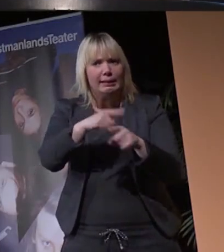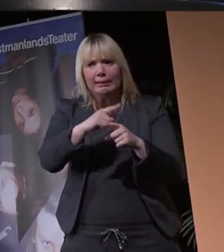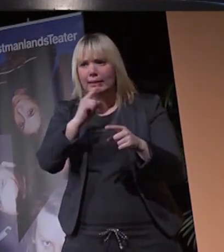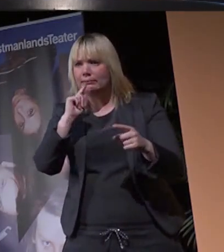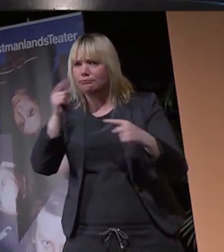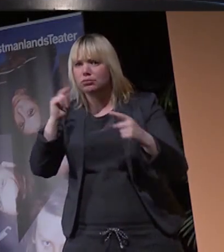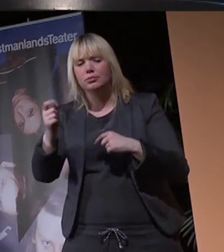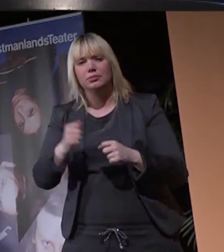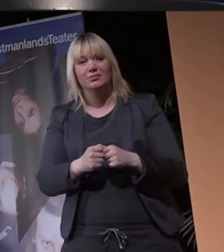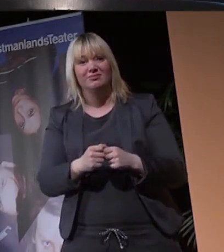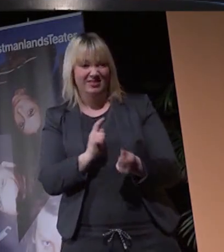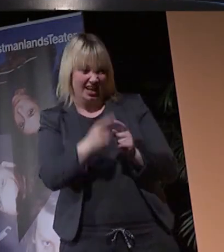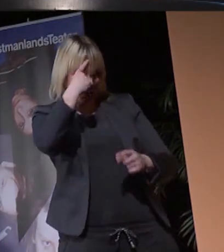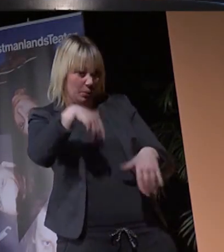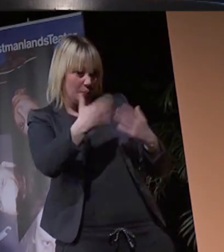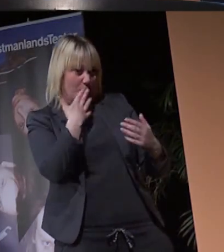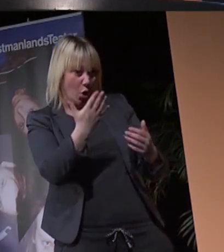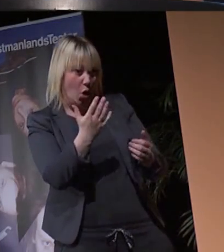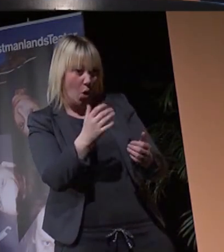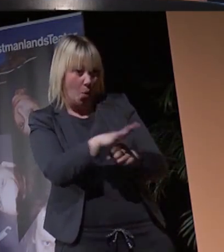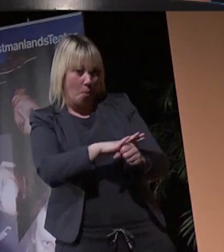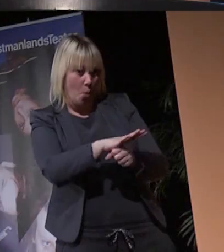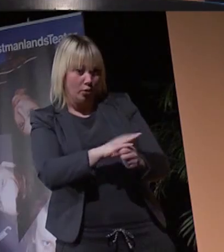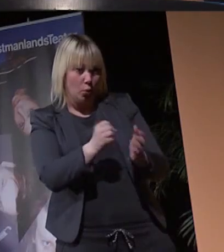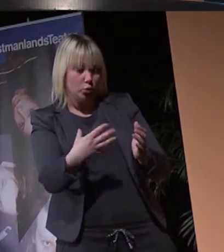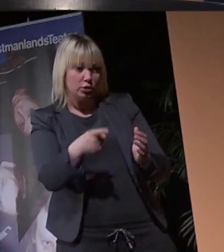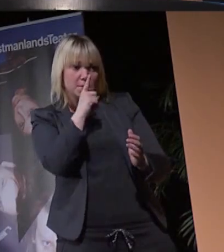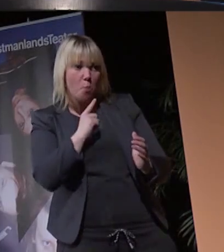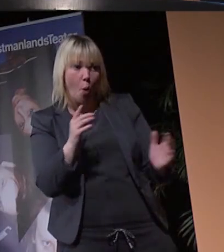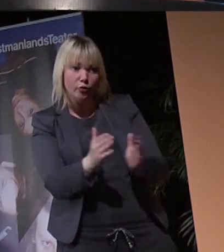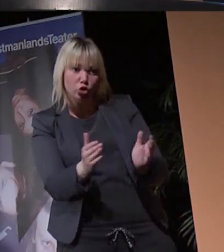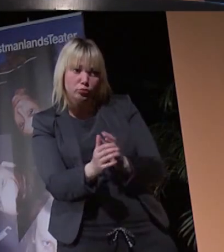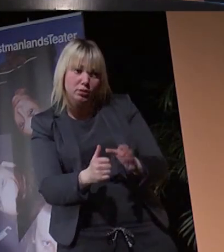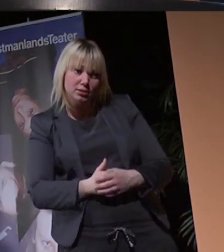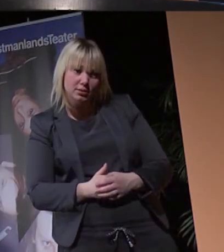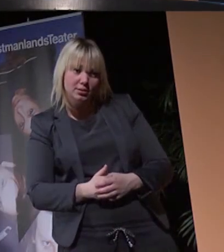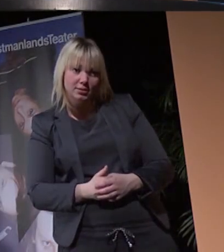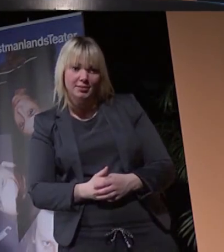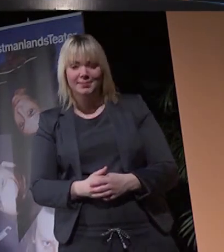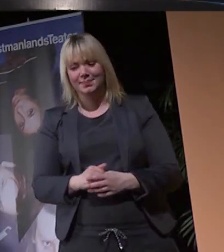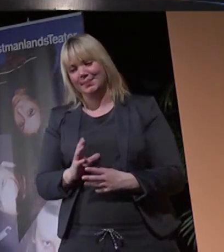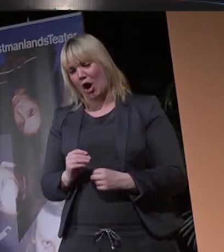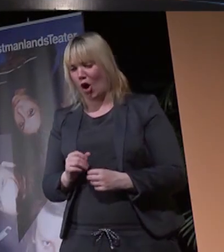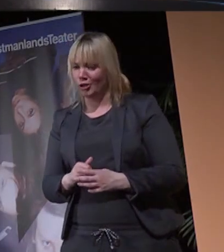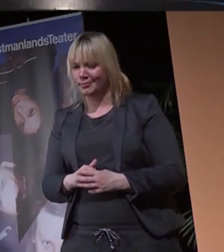ju om att man måste ha koll på statens budget. Och då har det visat sig att detta är det bästa sättet att